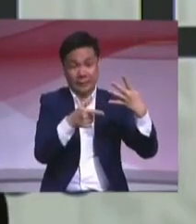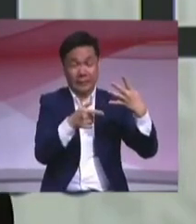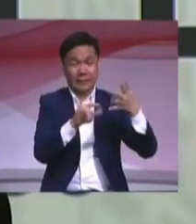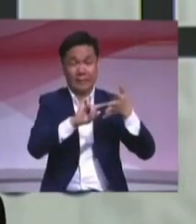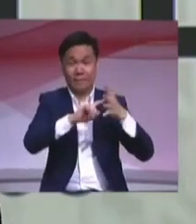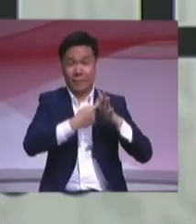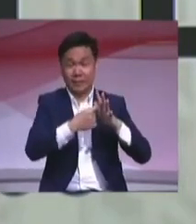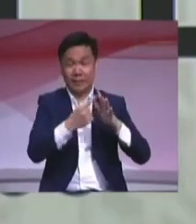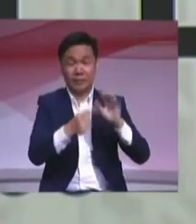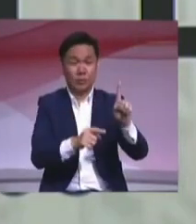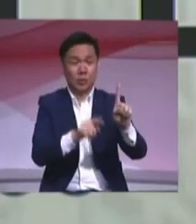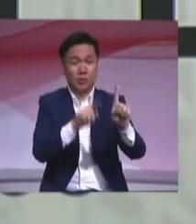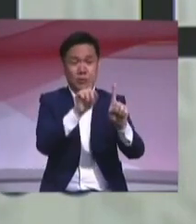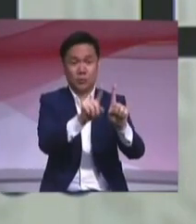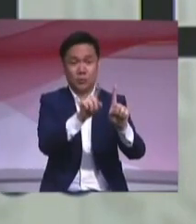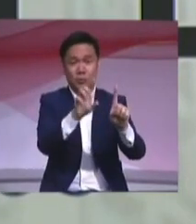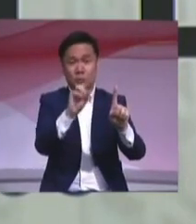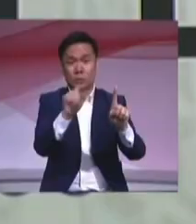iaitu kes ke